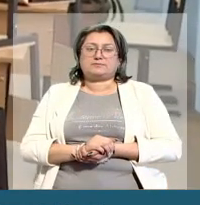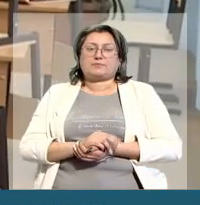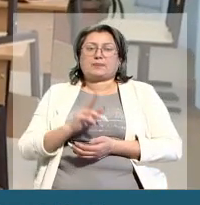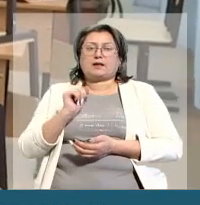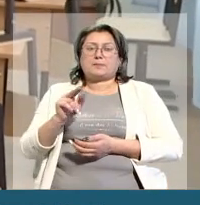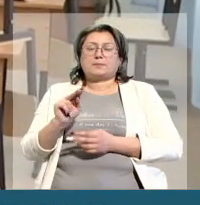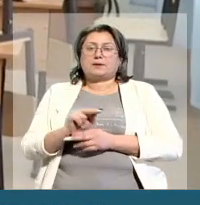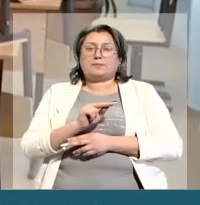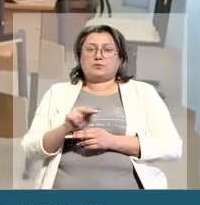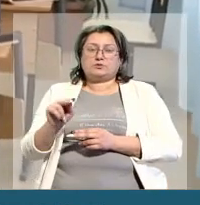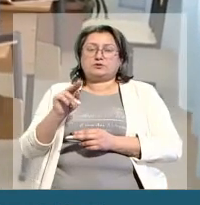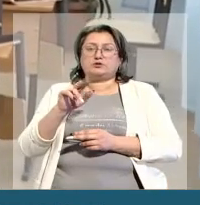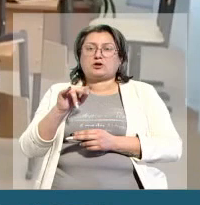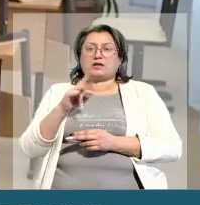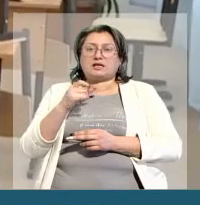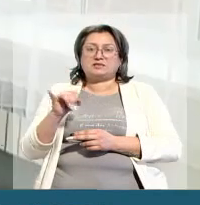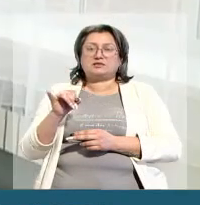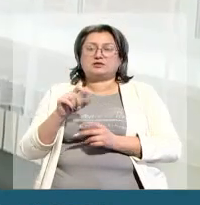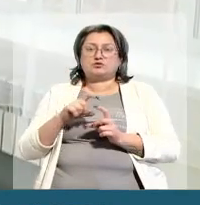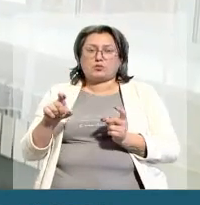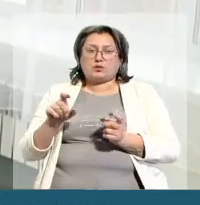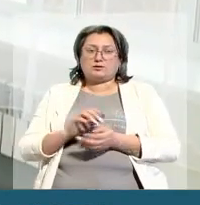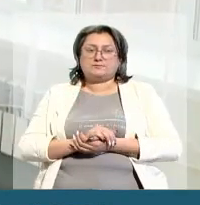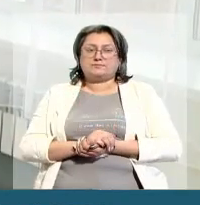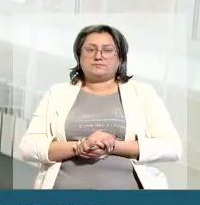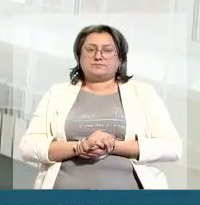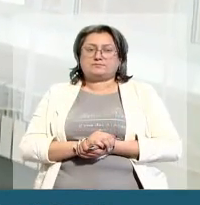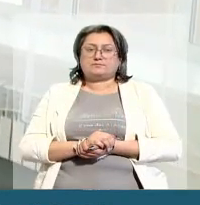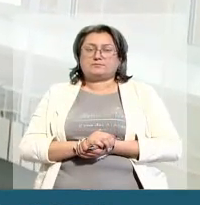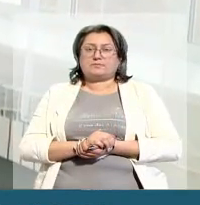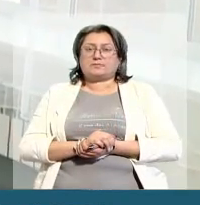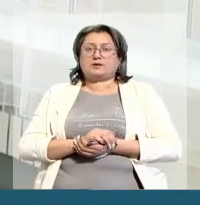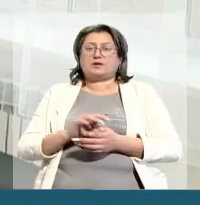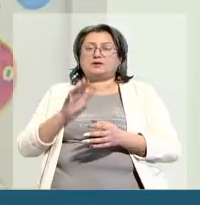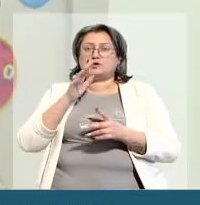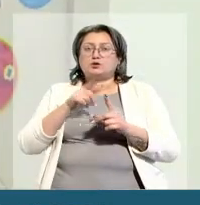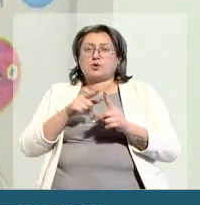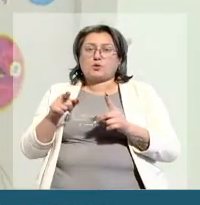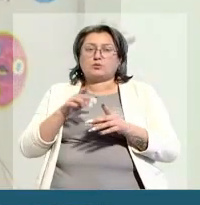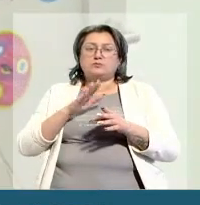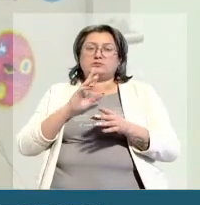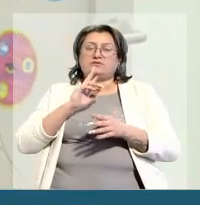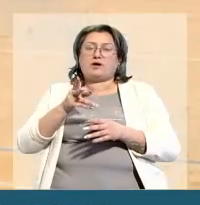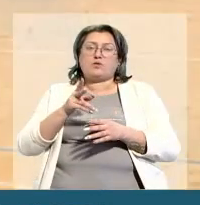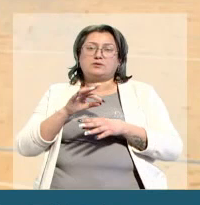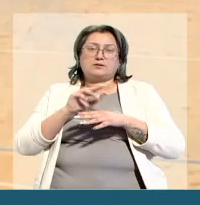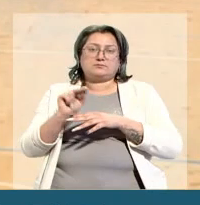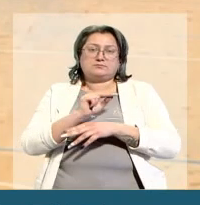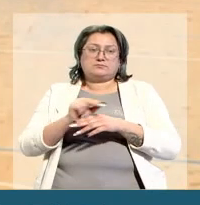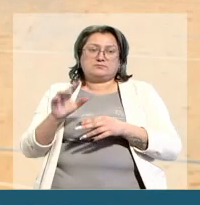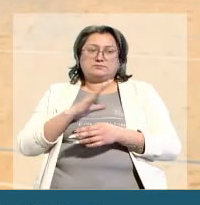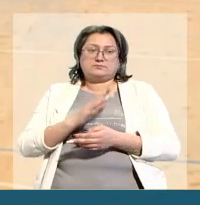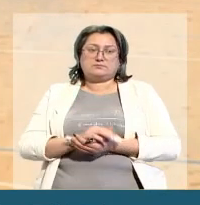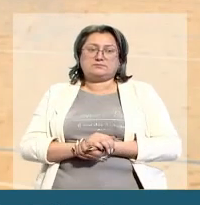аяқталды. Жоба мерзімі 2 жылды қамтыды. Сонымен қатар аудандағы тағы 2 білім мекемесі жаңа кейіпке енді.